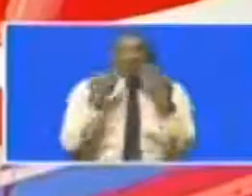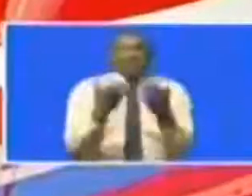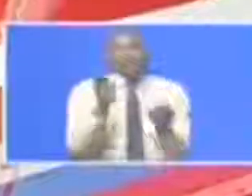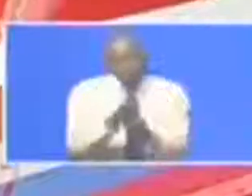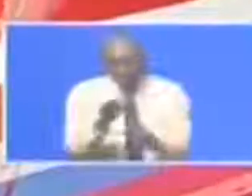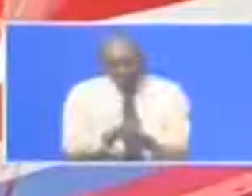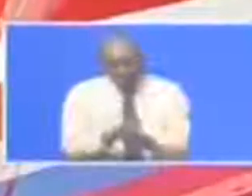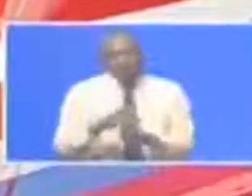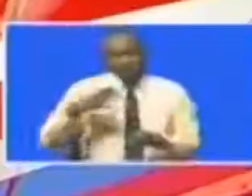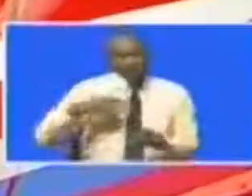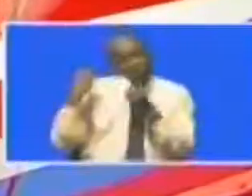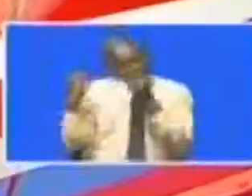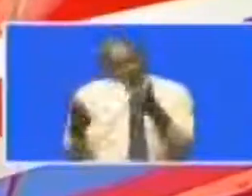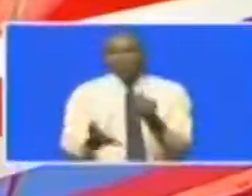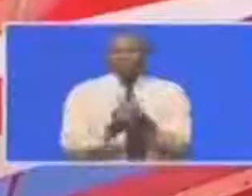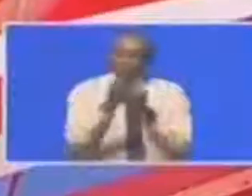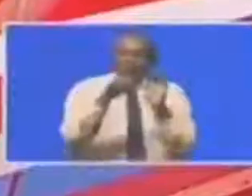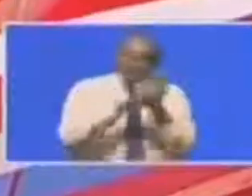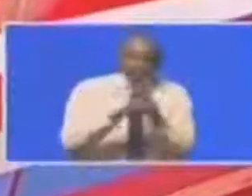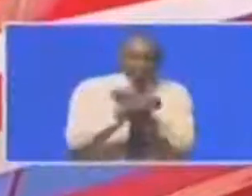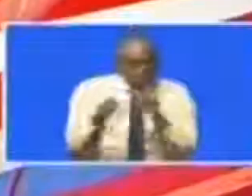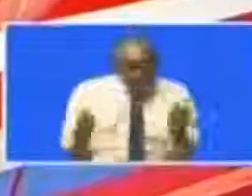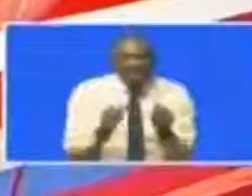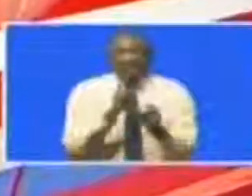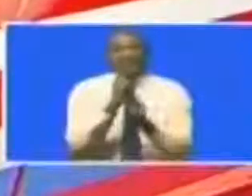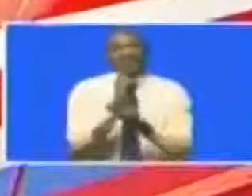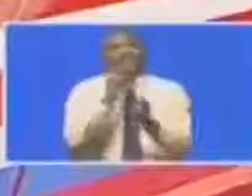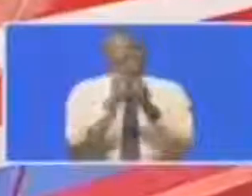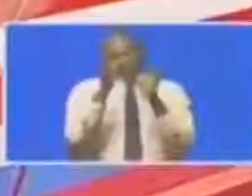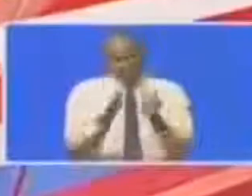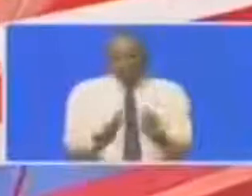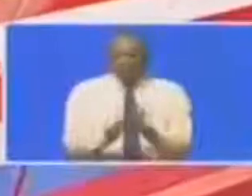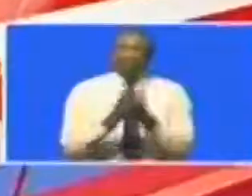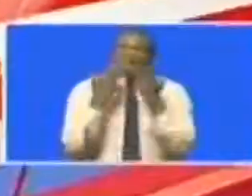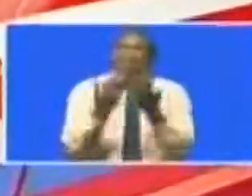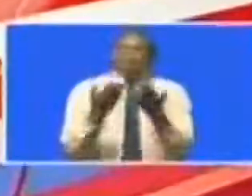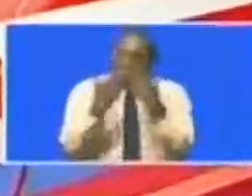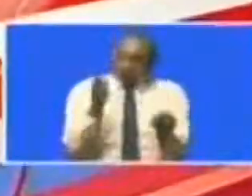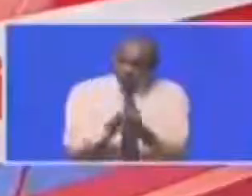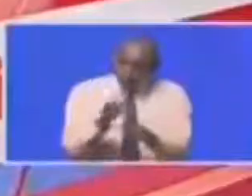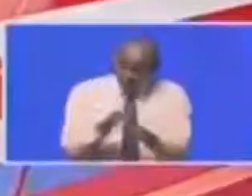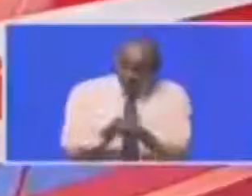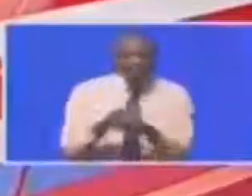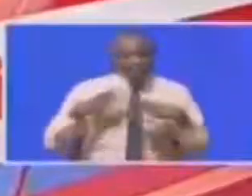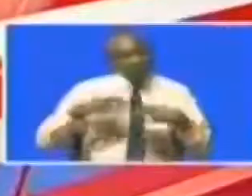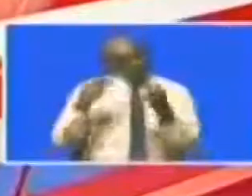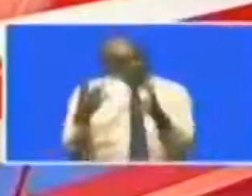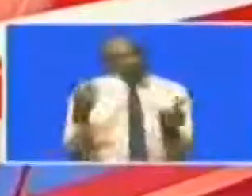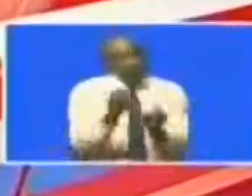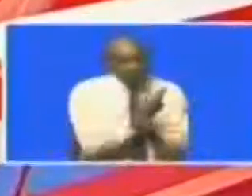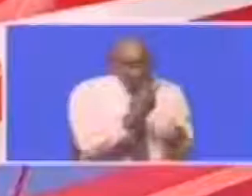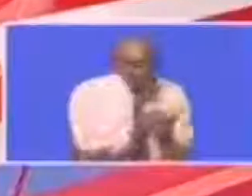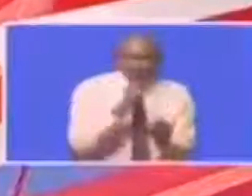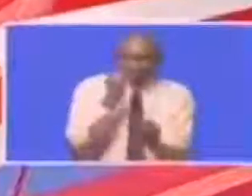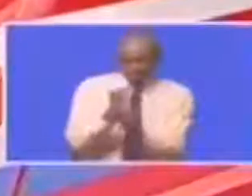sana kwa wote waliochangia kwa njia moja au nyingine. Tumelekezwa na Raul, nasema asante sana, na kwa wote waliochangia katika kupamba